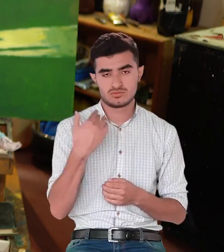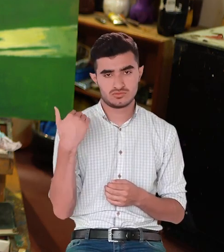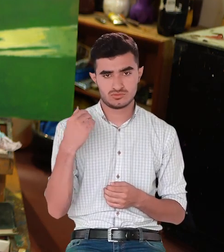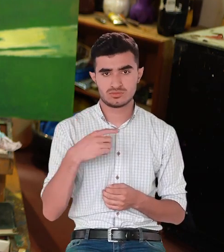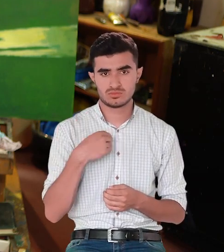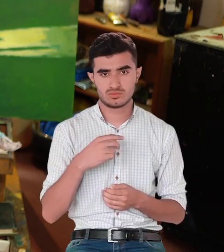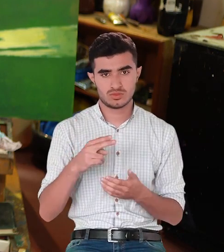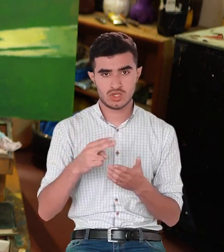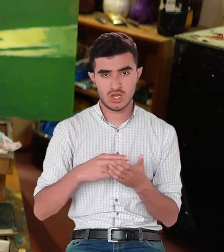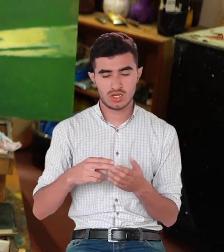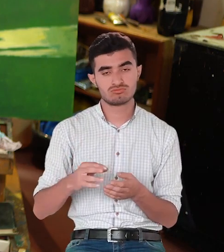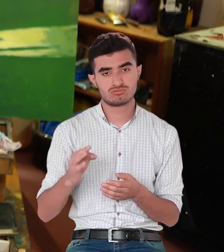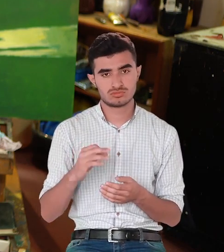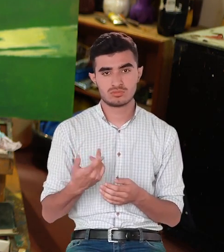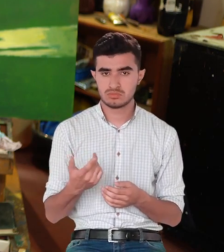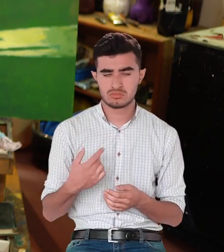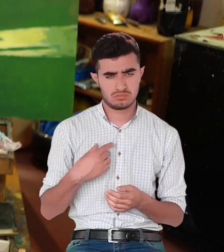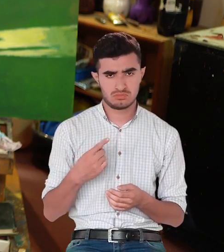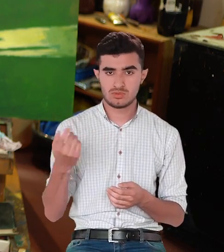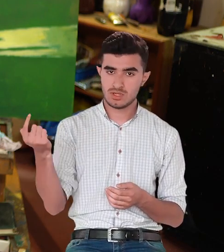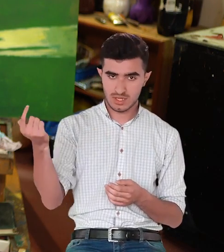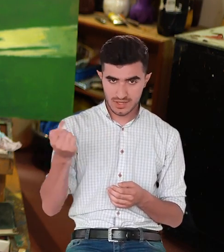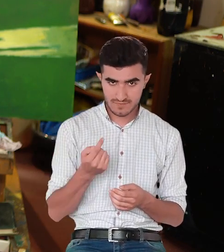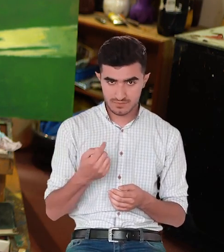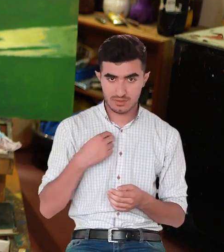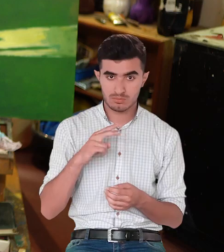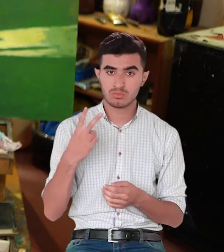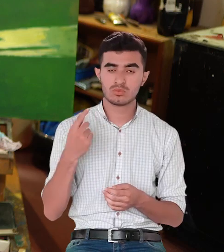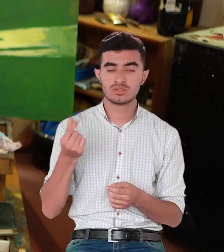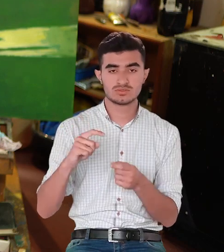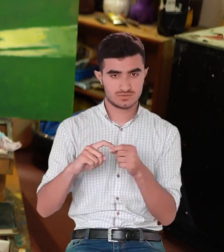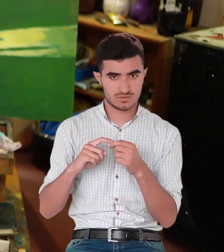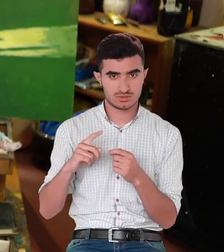میرے پاس آیا، انہوں نے کہا کہ یا اس طرح کرنا ہے کہ آپ